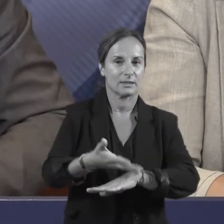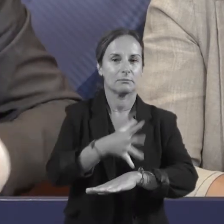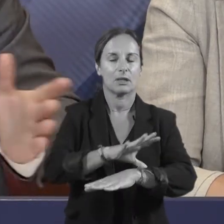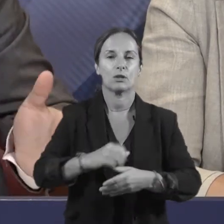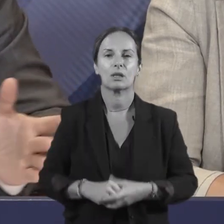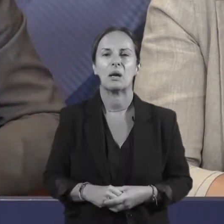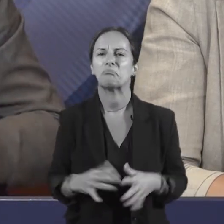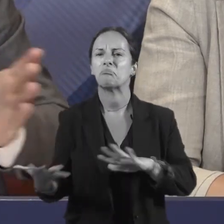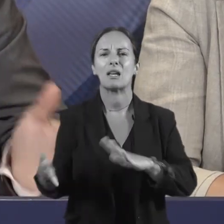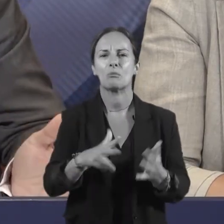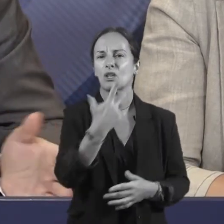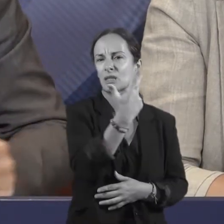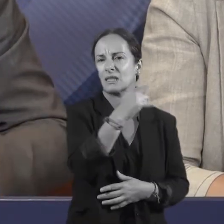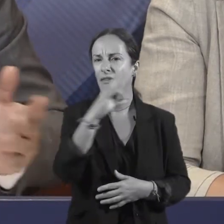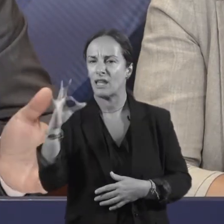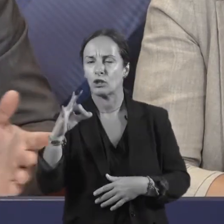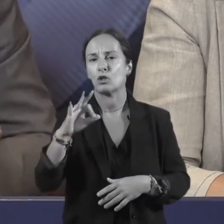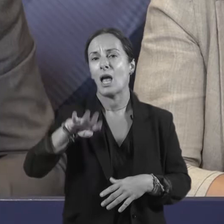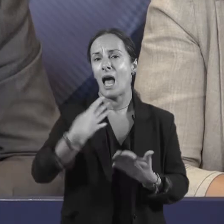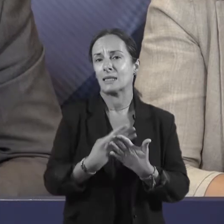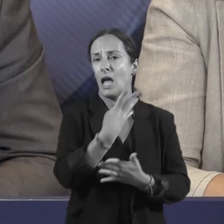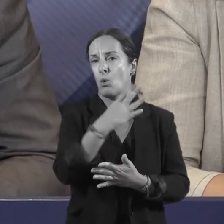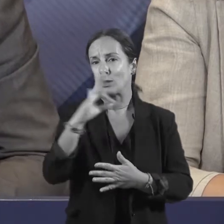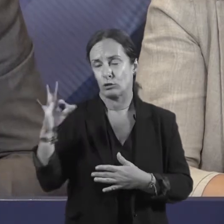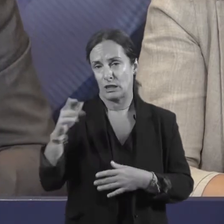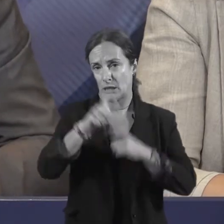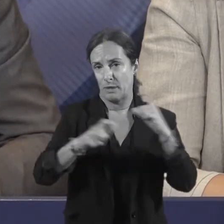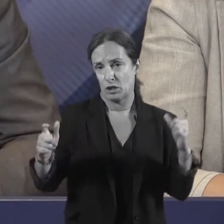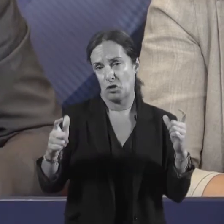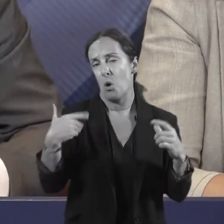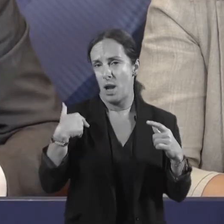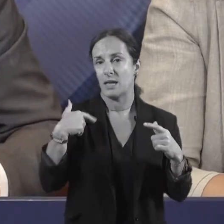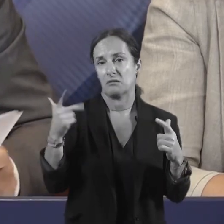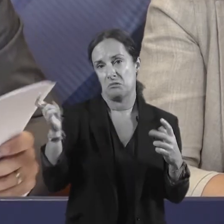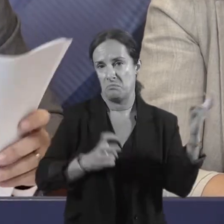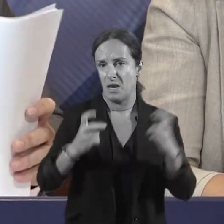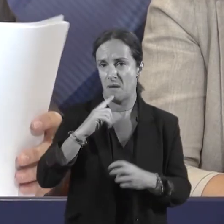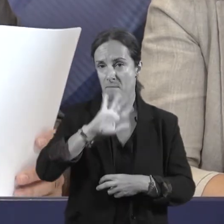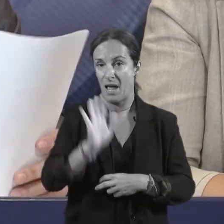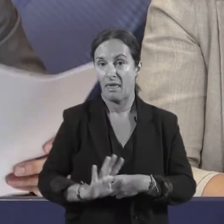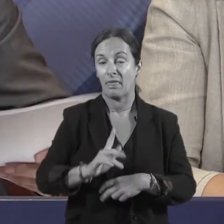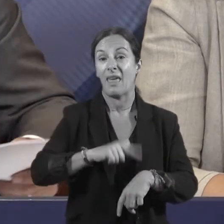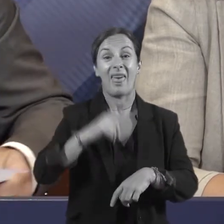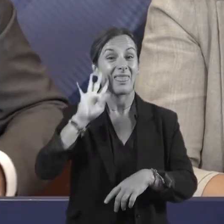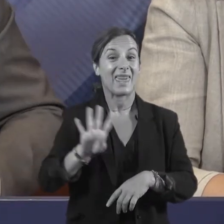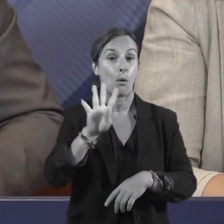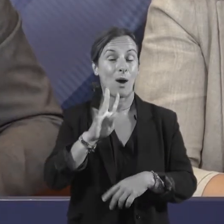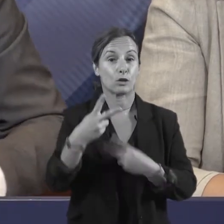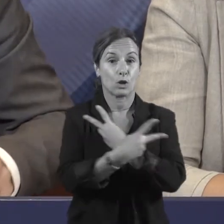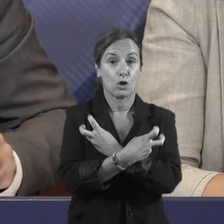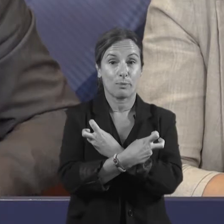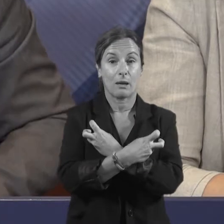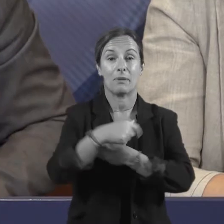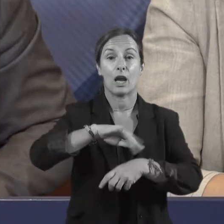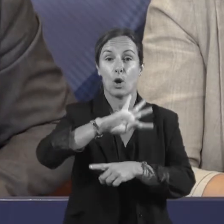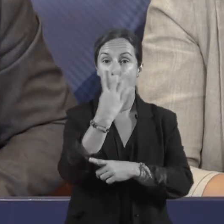400 persones i serà des de les 4 de l'hora baixa fins a les 9 de l'hora baixa de dia 4 de novembre. El pressupost